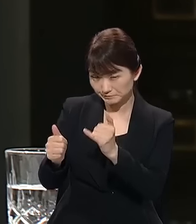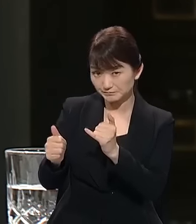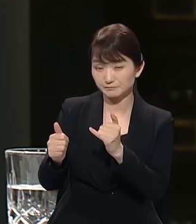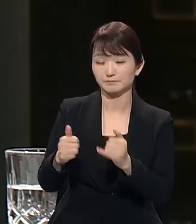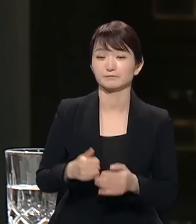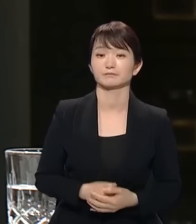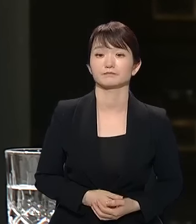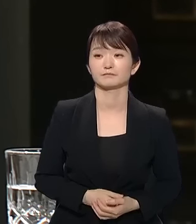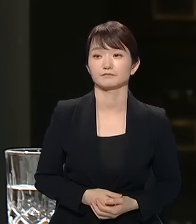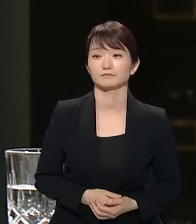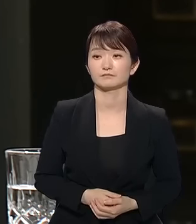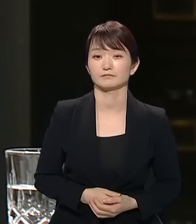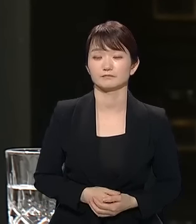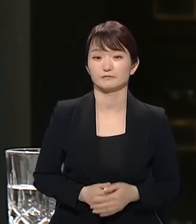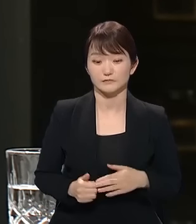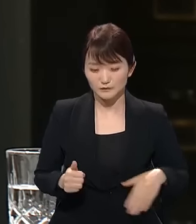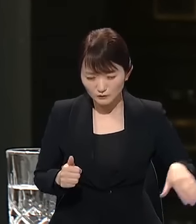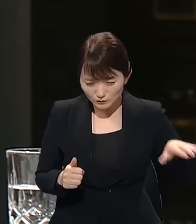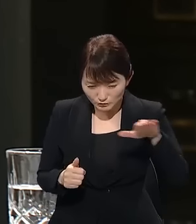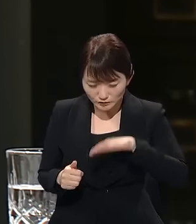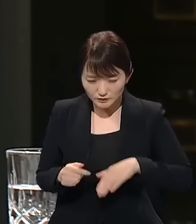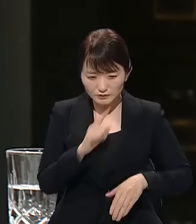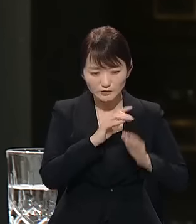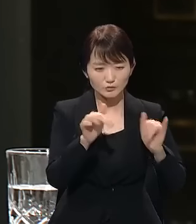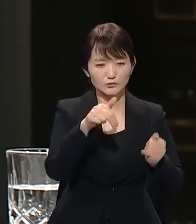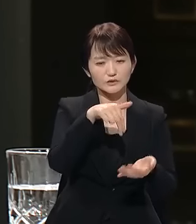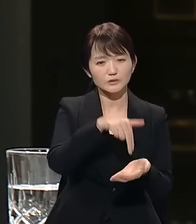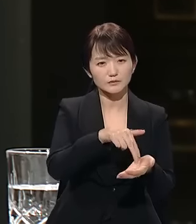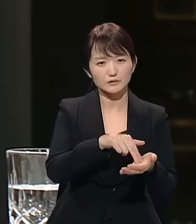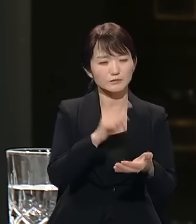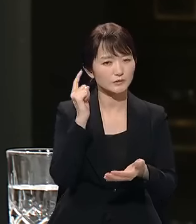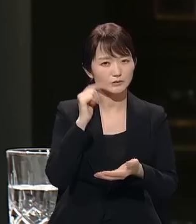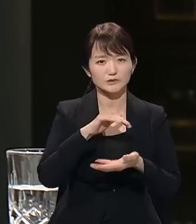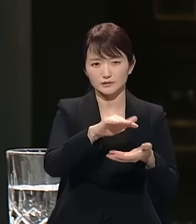했어요. 저희가 일방적인 뭐 얘기만 전하려고 했던 건 아닌데